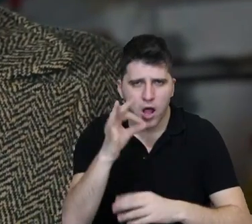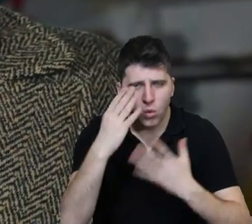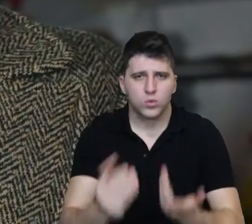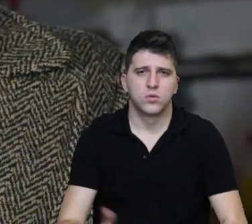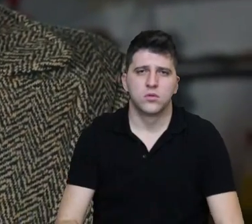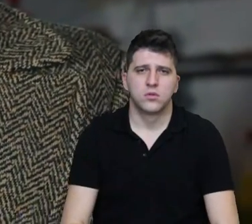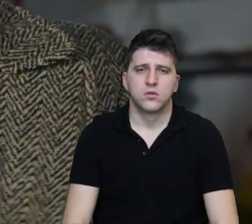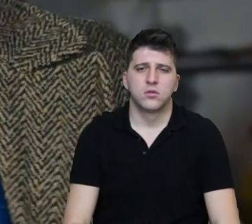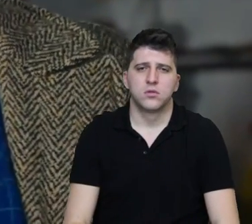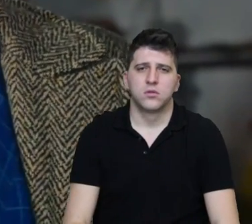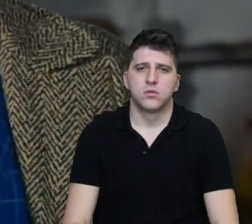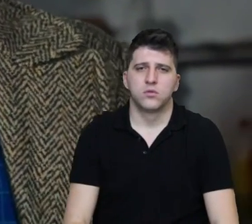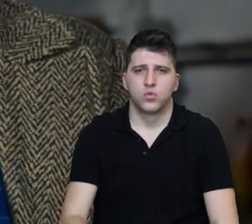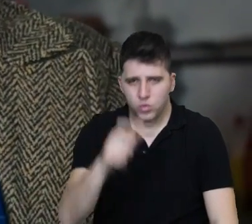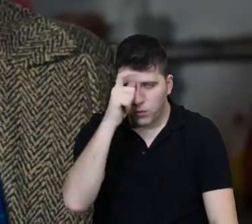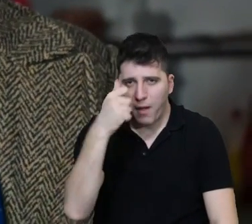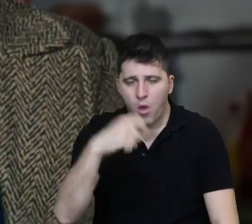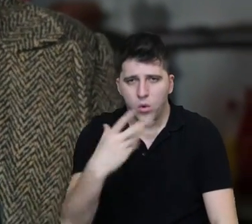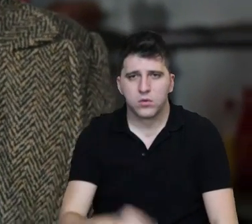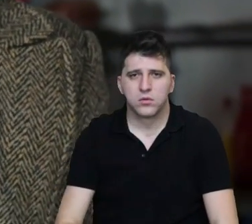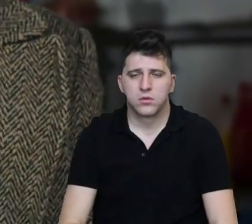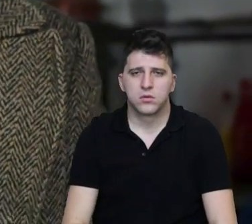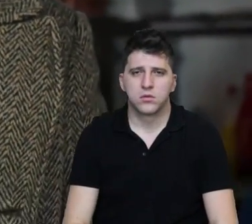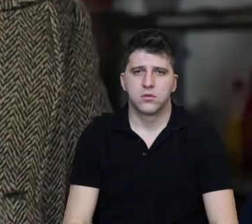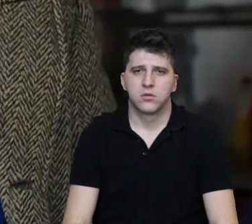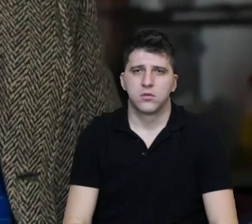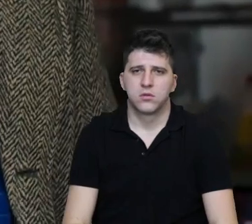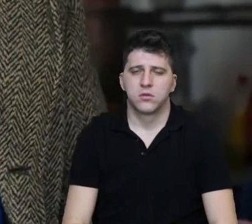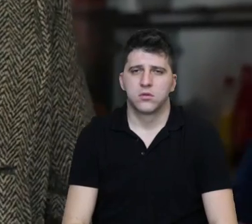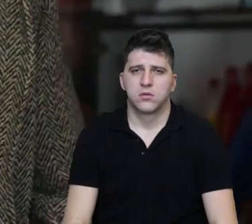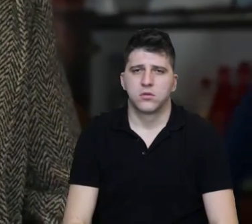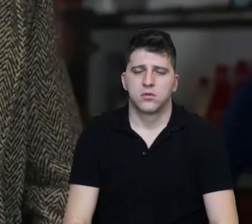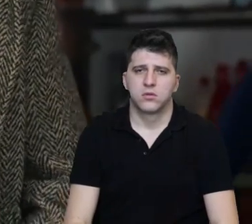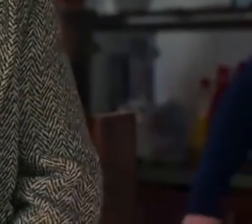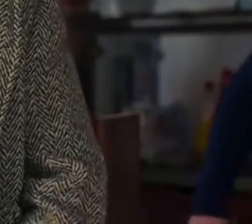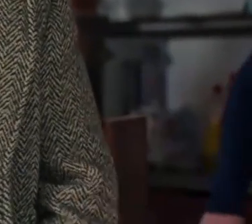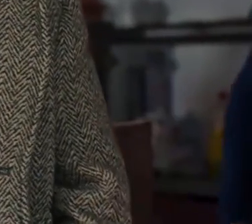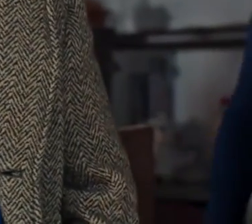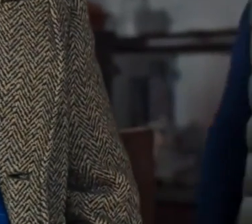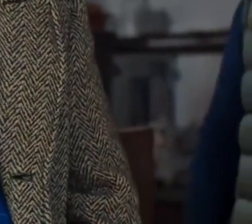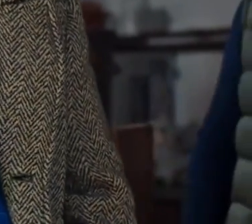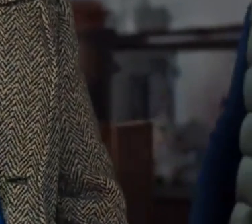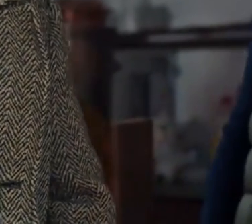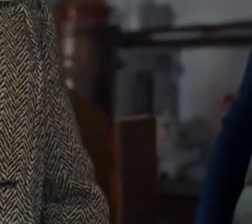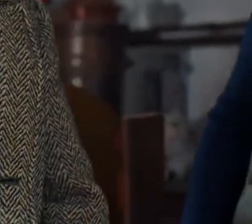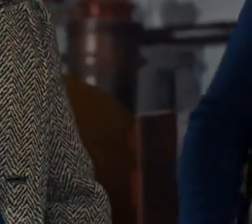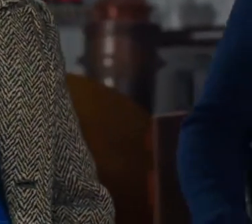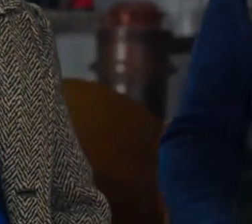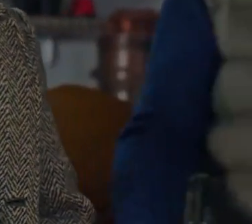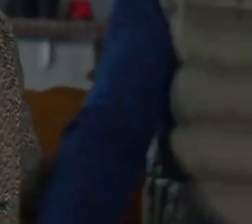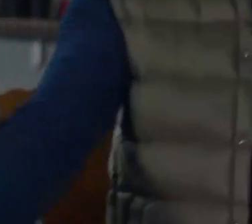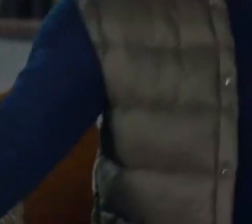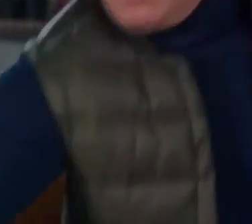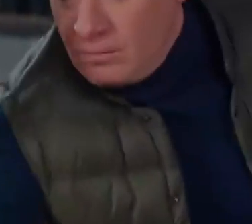olurdu. Türk parası da olur. Masaya bıraktıkları paraya bakıyordu. Çaktırmadan alırken Helmut gelip